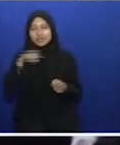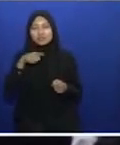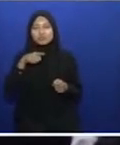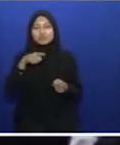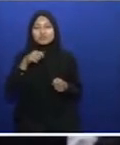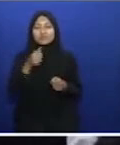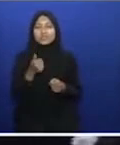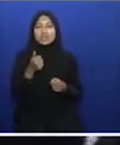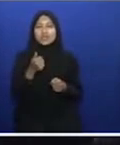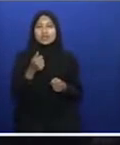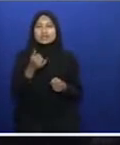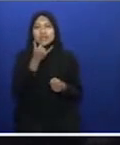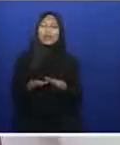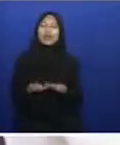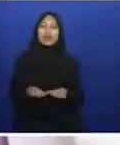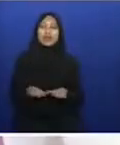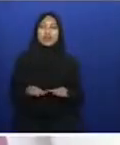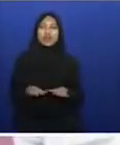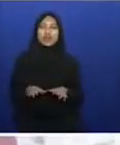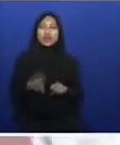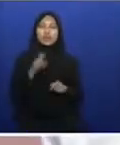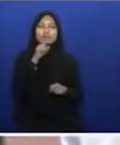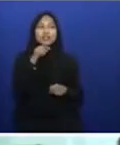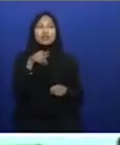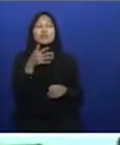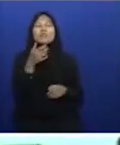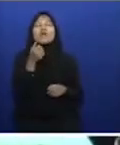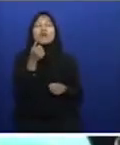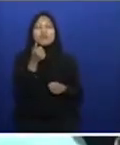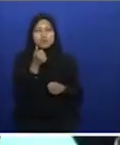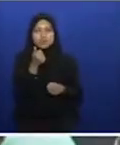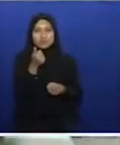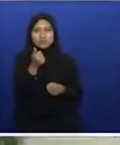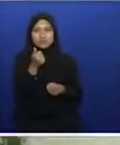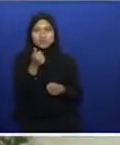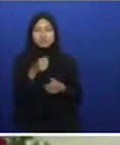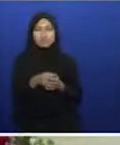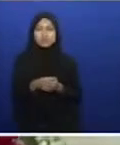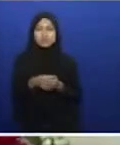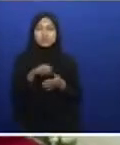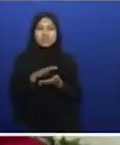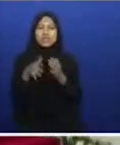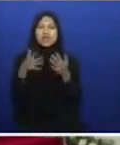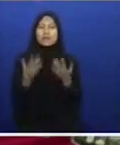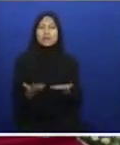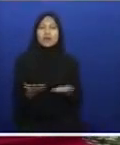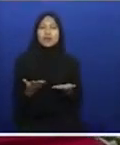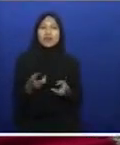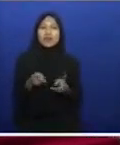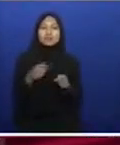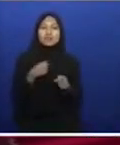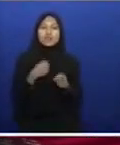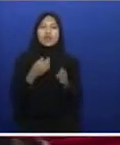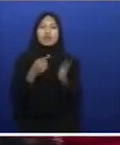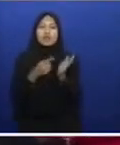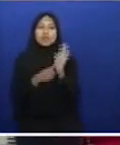resikonya. Gitu, Pak. Terima kasih. Tadi pertanyaan dia bagus. Apakah dalam status sekarang sebagai